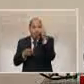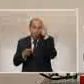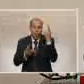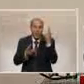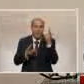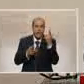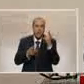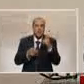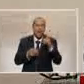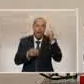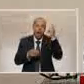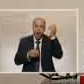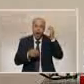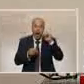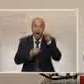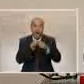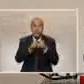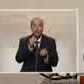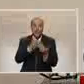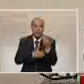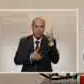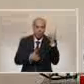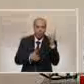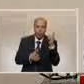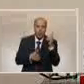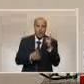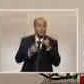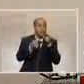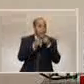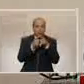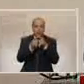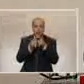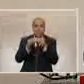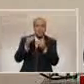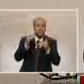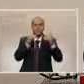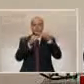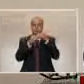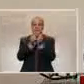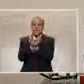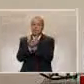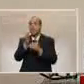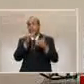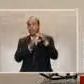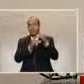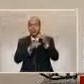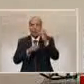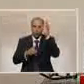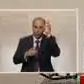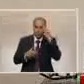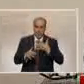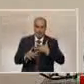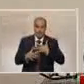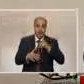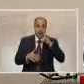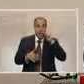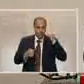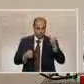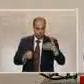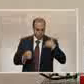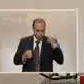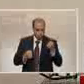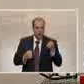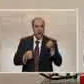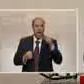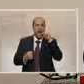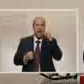الى قرن جديد ستوجه وستكون فوق كل الاحزاب ان تونس تحتاج الى رجل شجاع